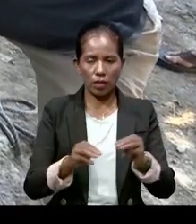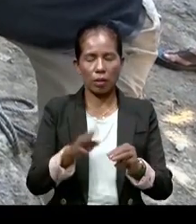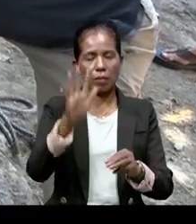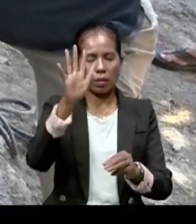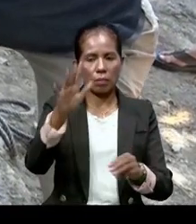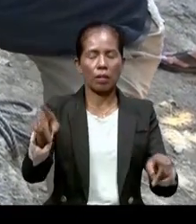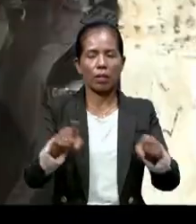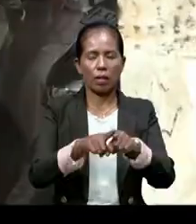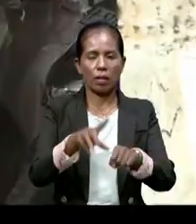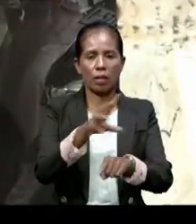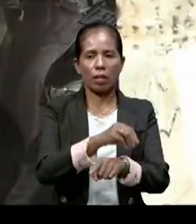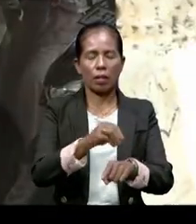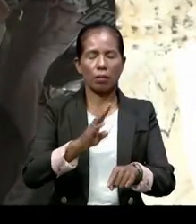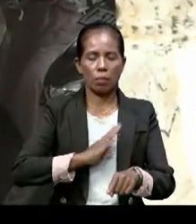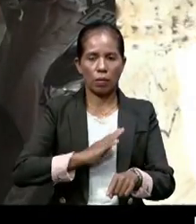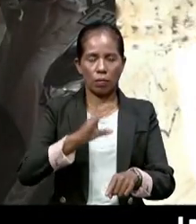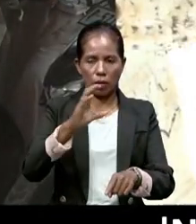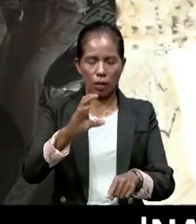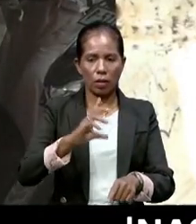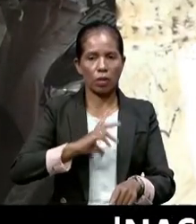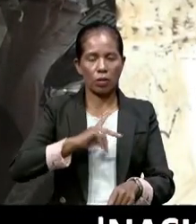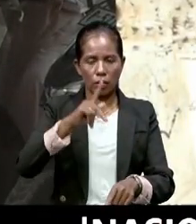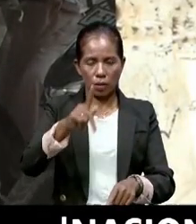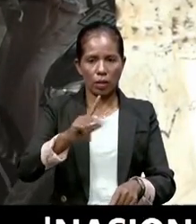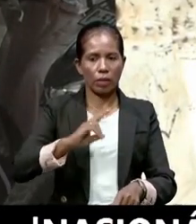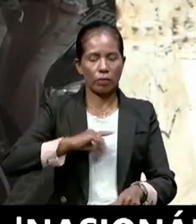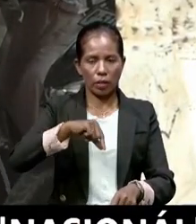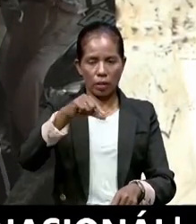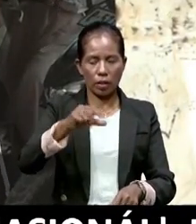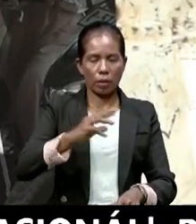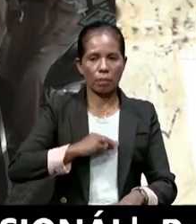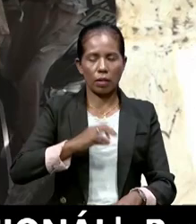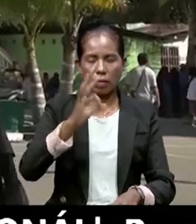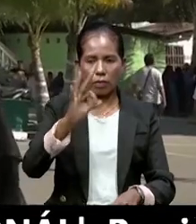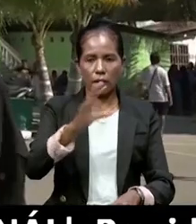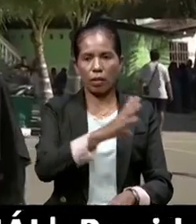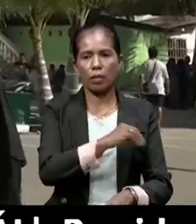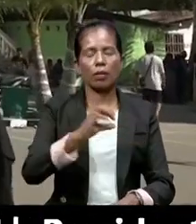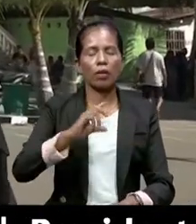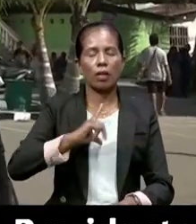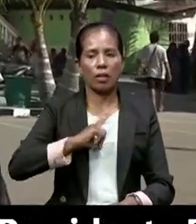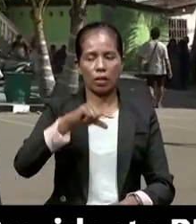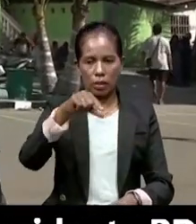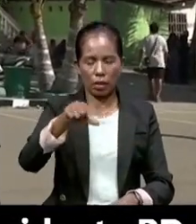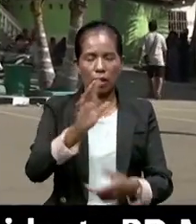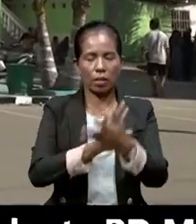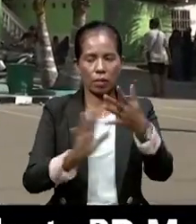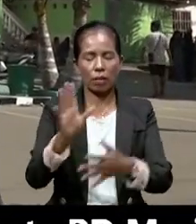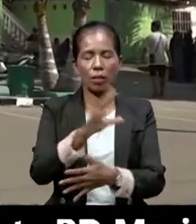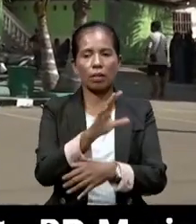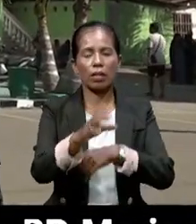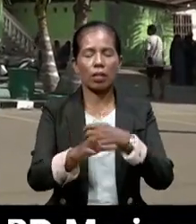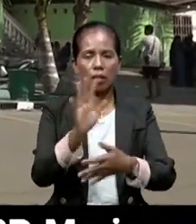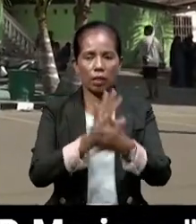Hanesa, Mesquita ia Baucau, Lauten, Viqueque, Manufai no Likisa. Celebração ne comemora